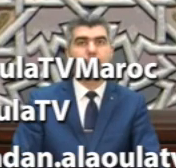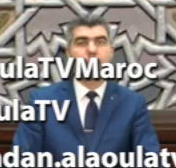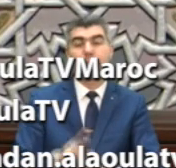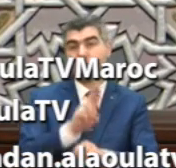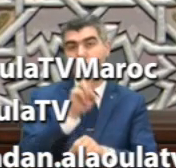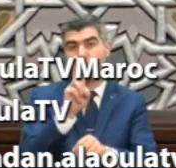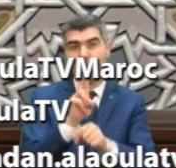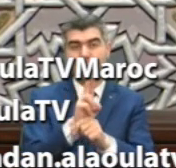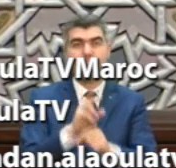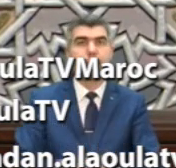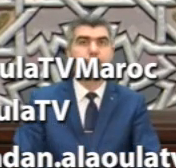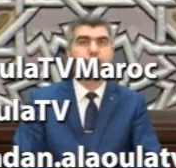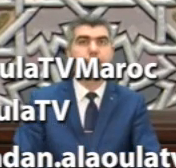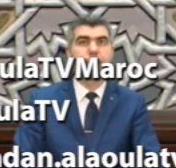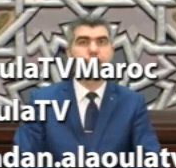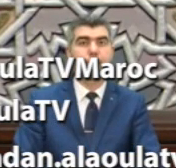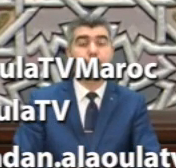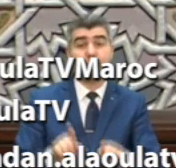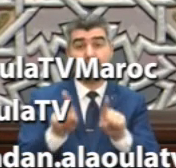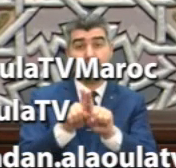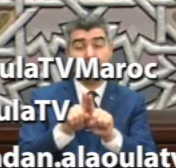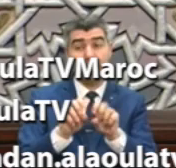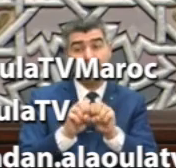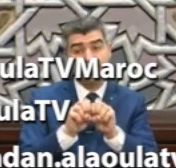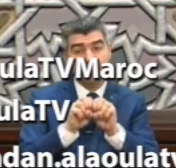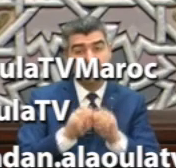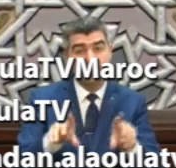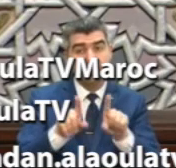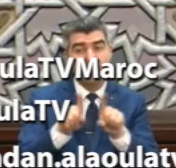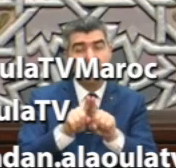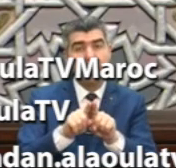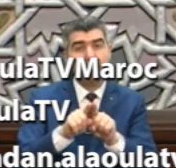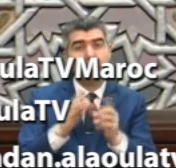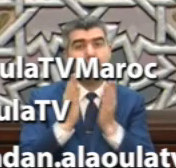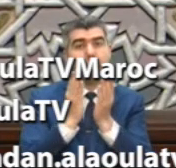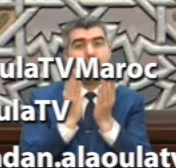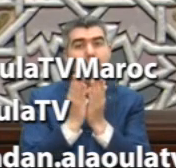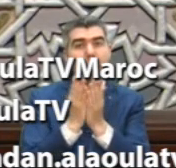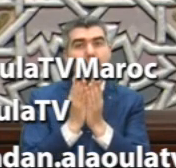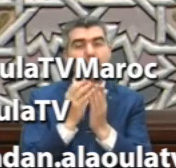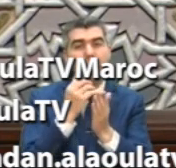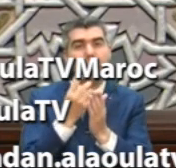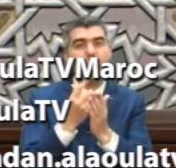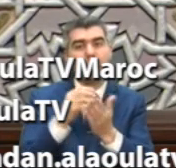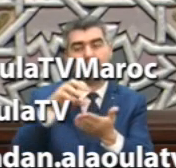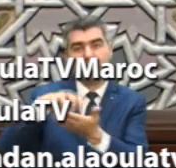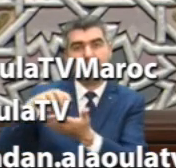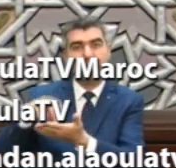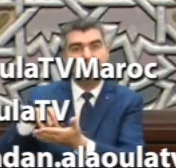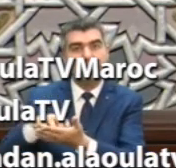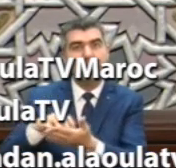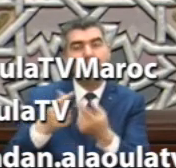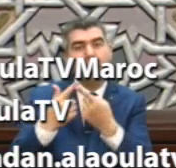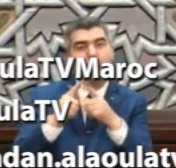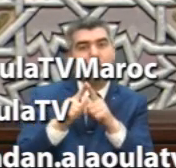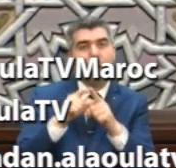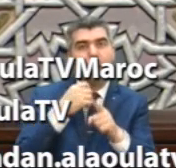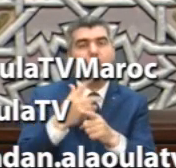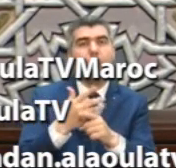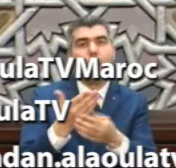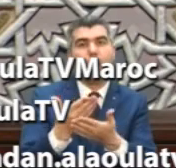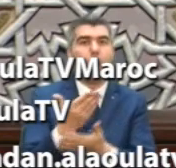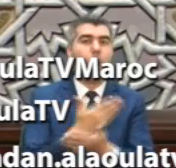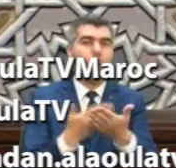سؤال حول عدم ملائمة انتشار المؤسسات التعليمية للتوزيع السكاني ببعض المناطق للسيدات والسادة